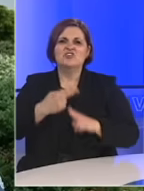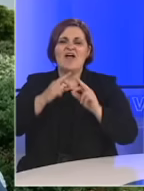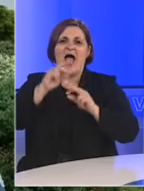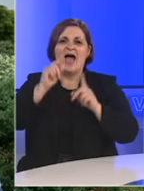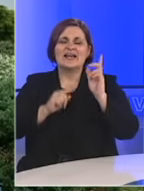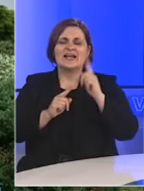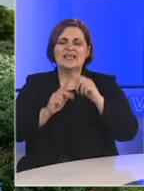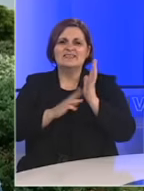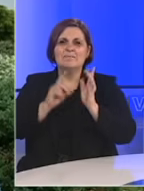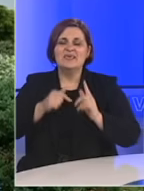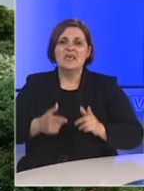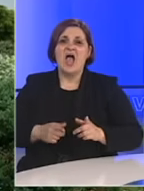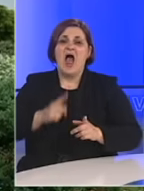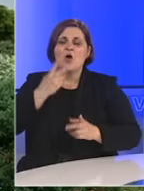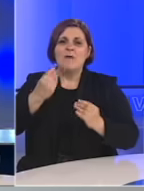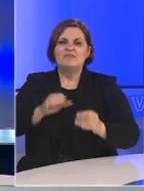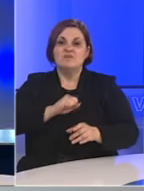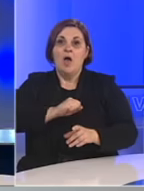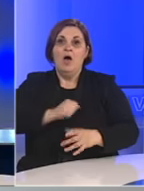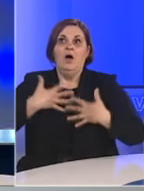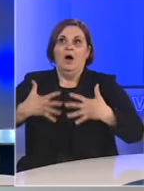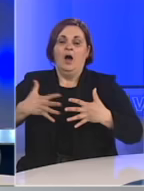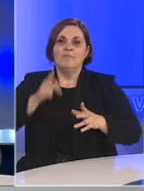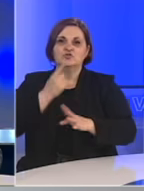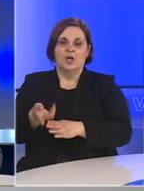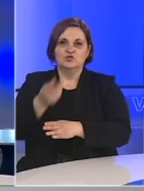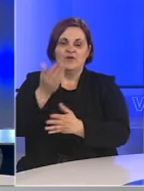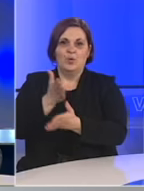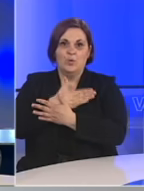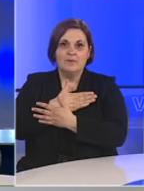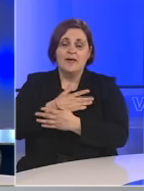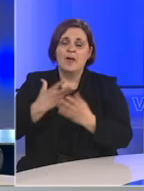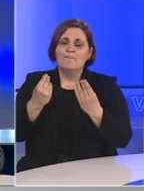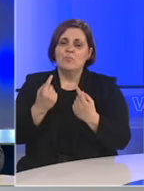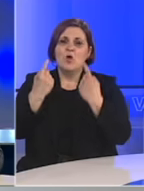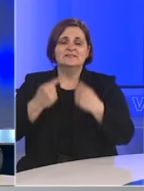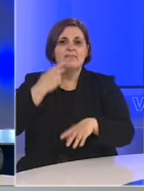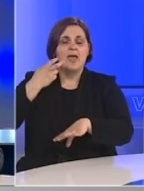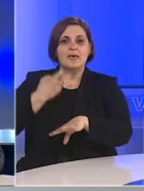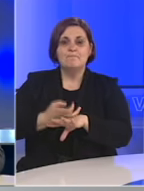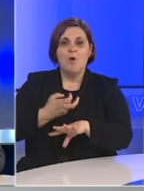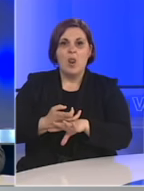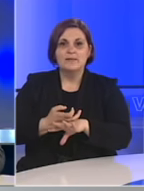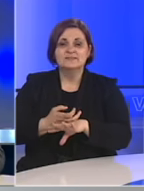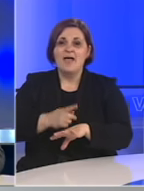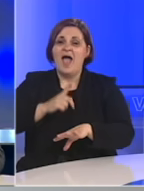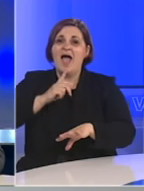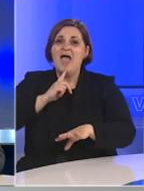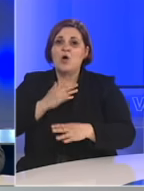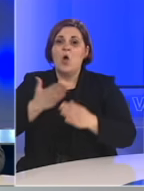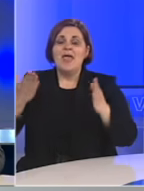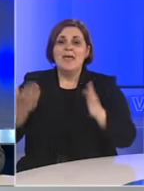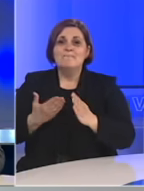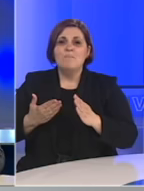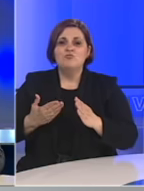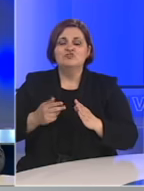mogu dovesti do smrti. U suštini puno je nekih stanja i oboljenja na koje se može